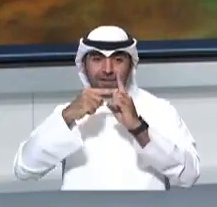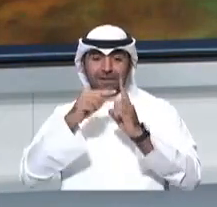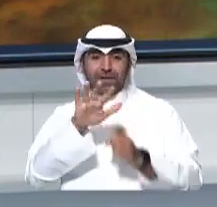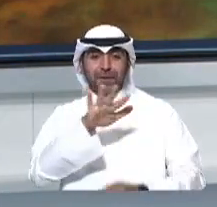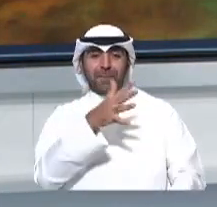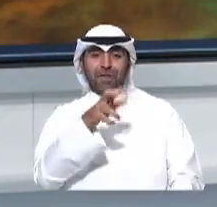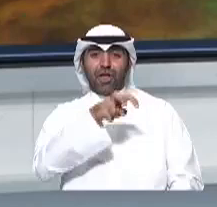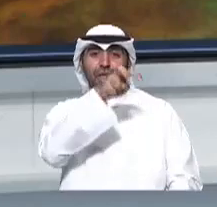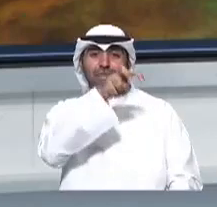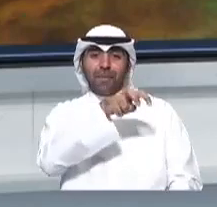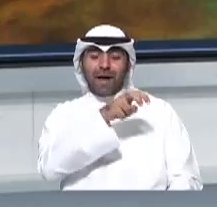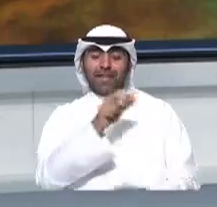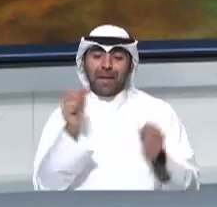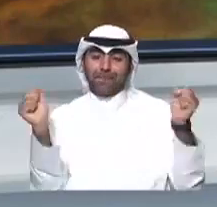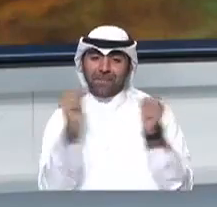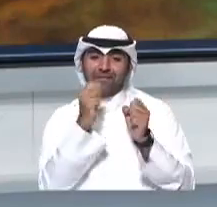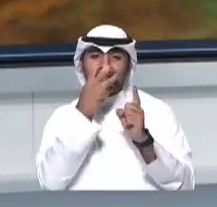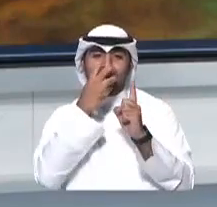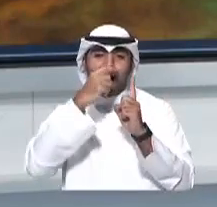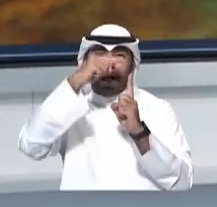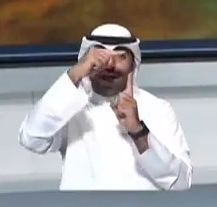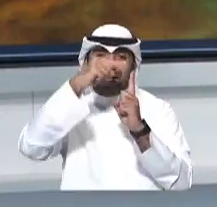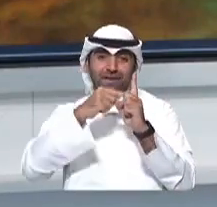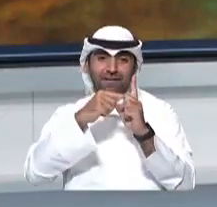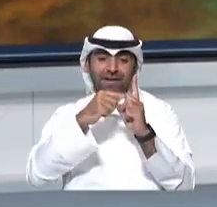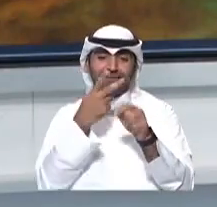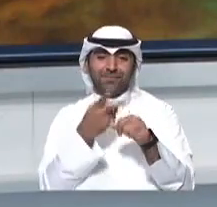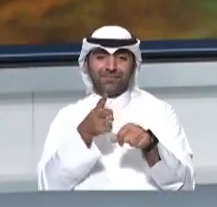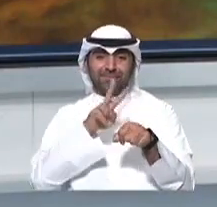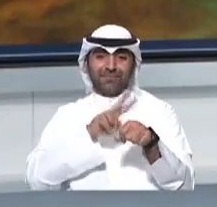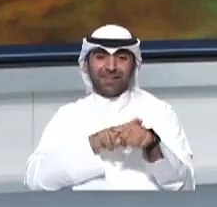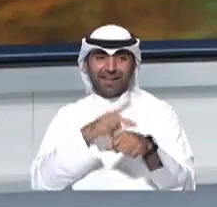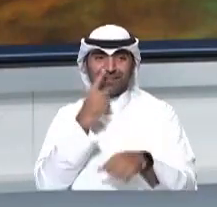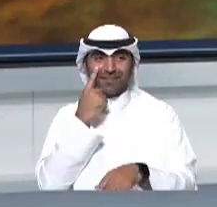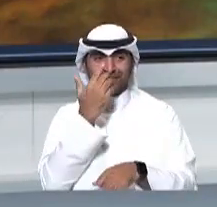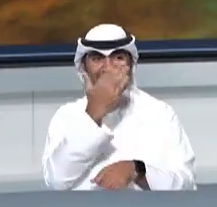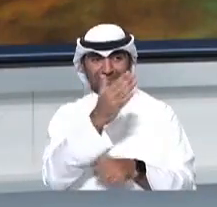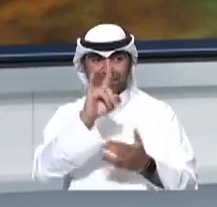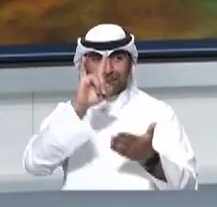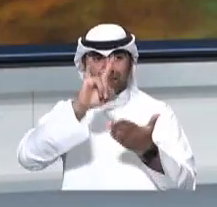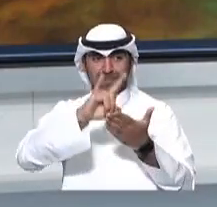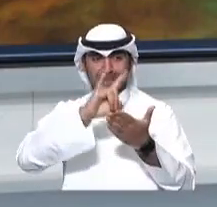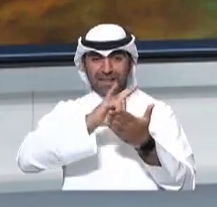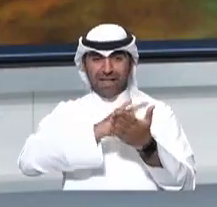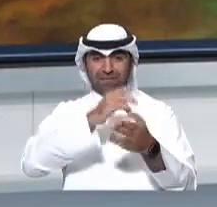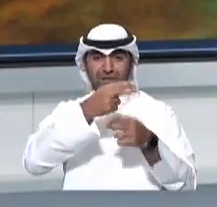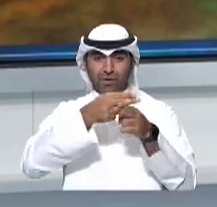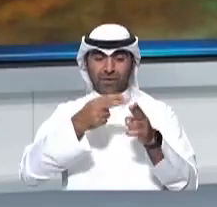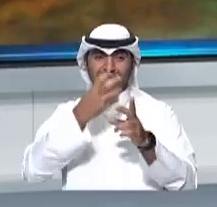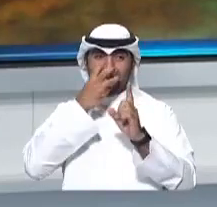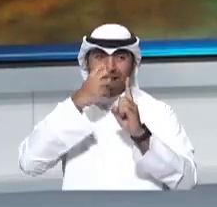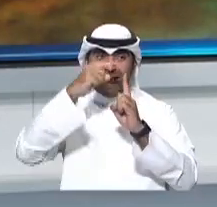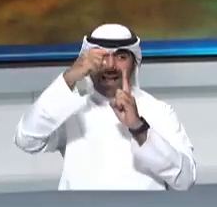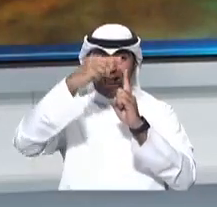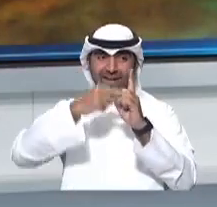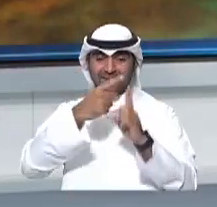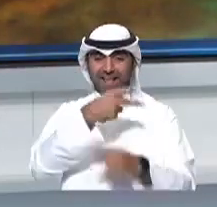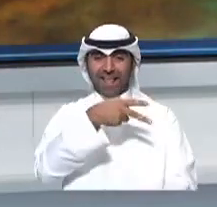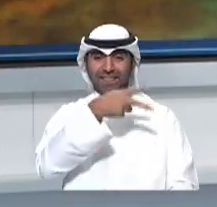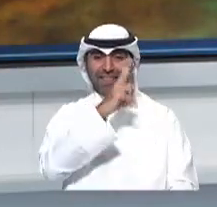8 درجات مئوية في المناطق الغربية من دولة الكويت في منطقتي شقاية والسالمي، كذلك المناطق الصحراوية شمال غرب